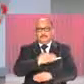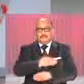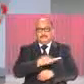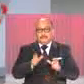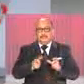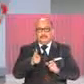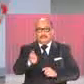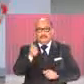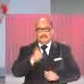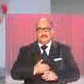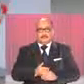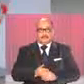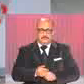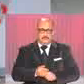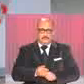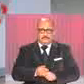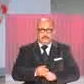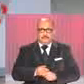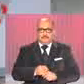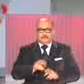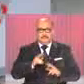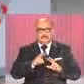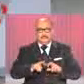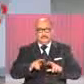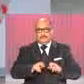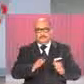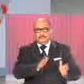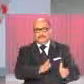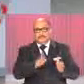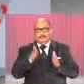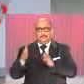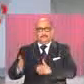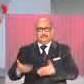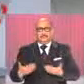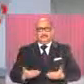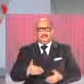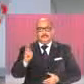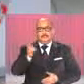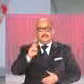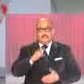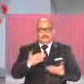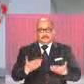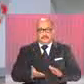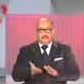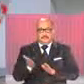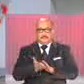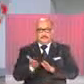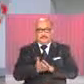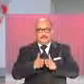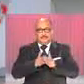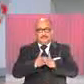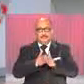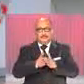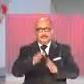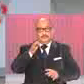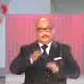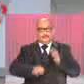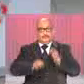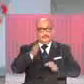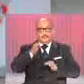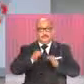جرى. قدم الفلسطينيون طلبهم للانضمام للمحكمة الجنائية الدولية، ما يجعل من الممكن